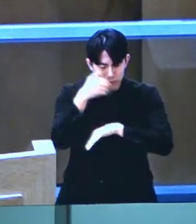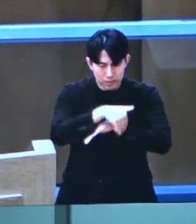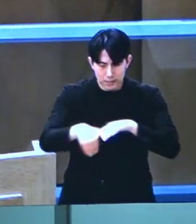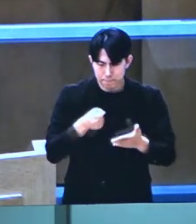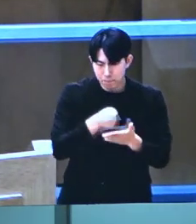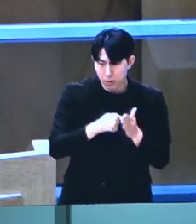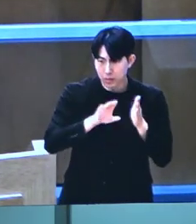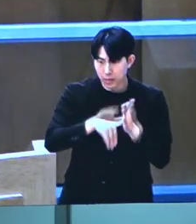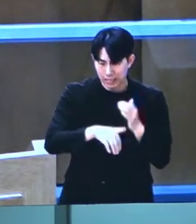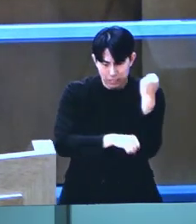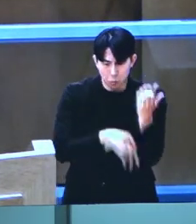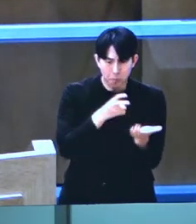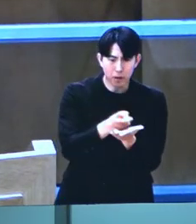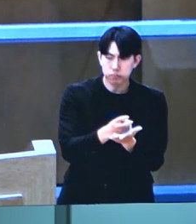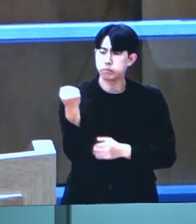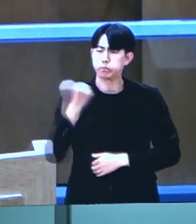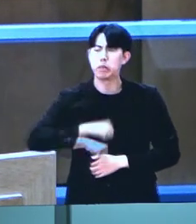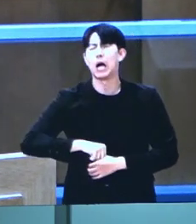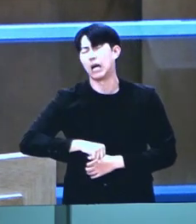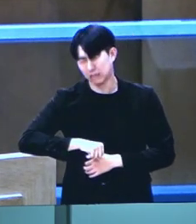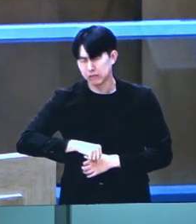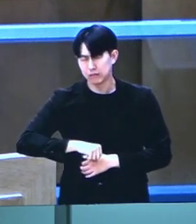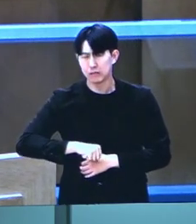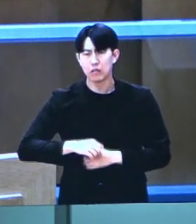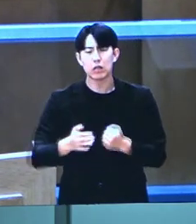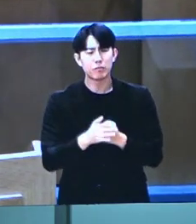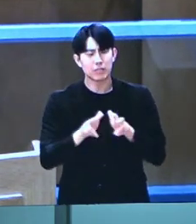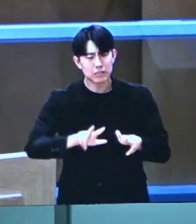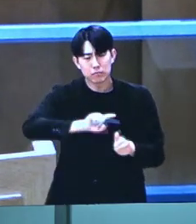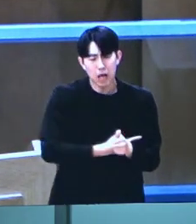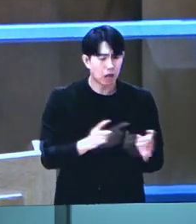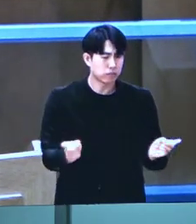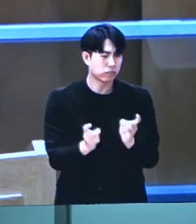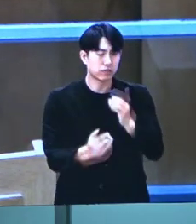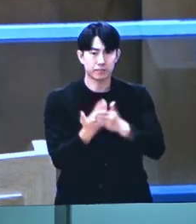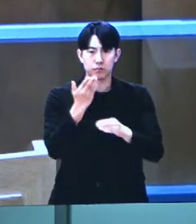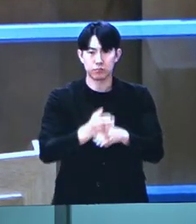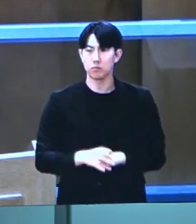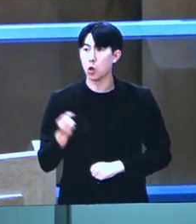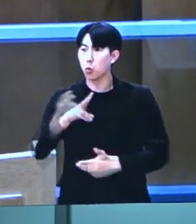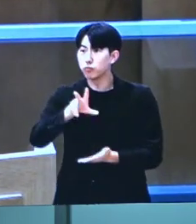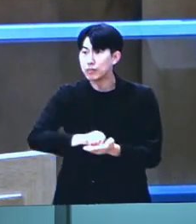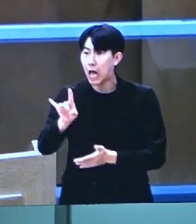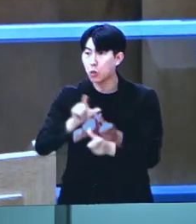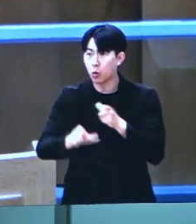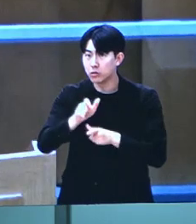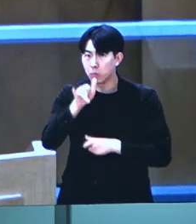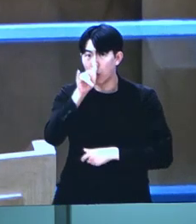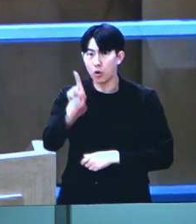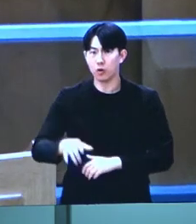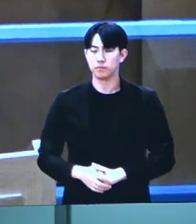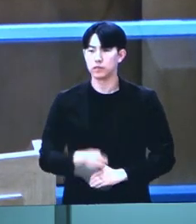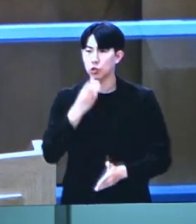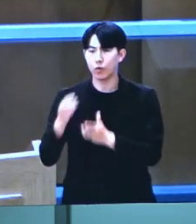이행했다면 지금 이런 사태는 벌어지지 않았을 것입니다. 또 다른 심각한 문제점 하나는 경기도가